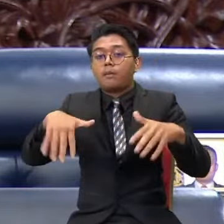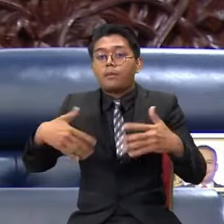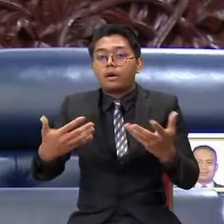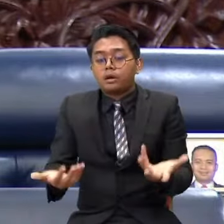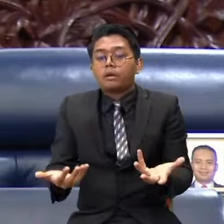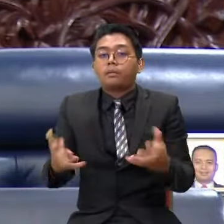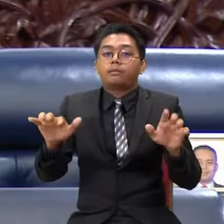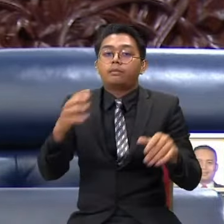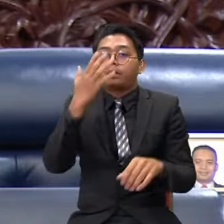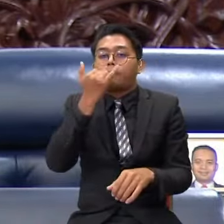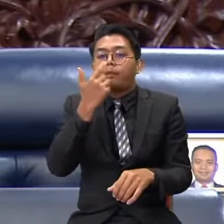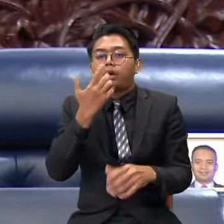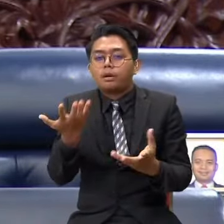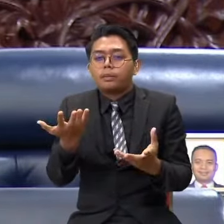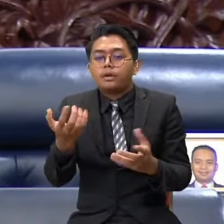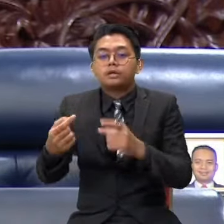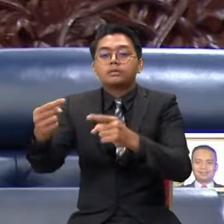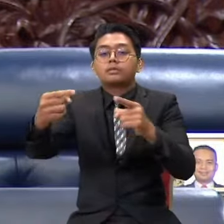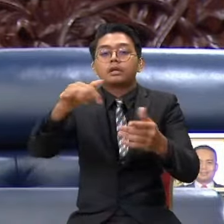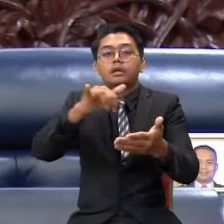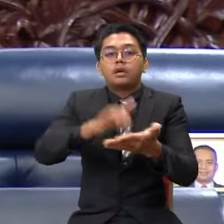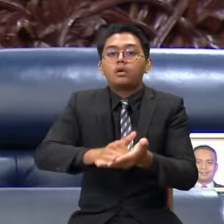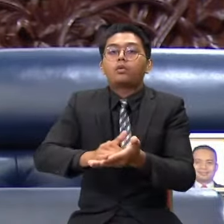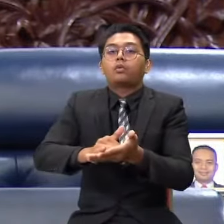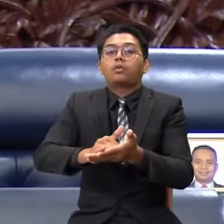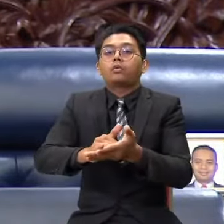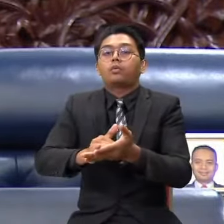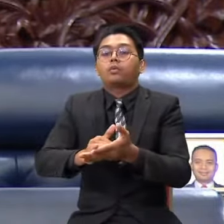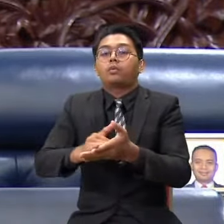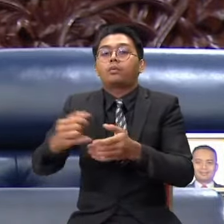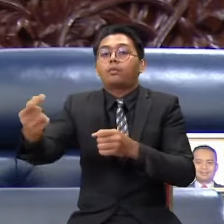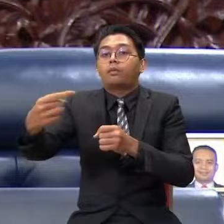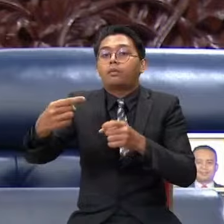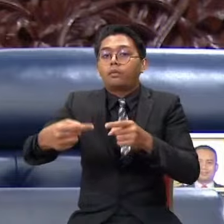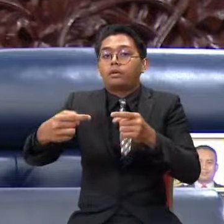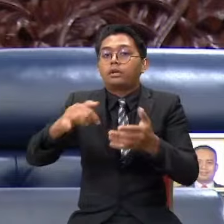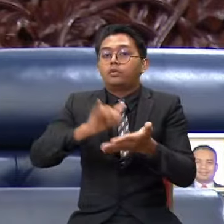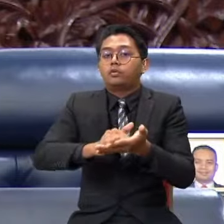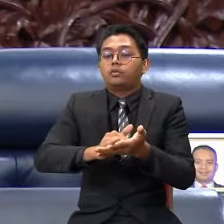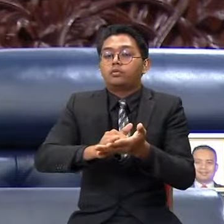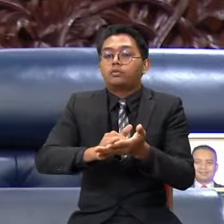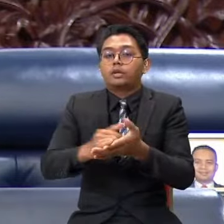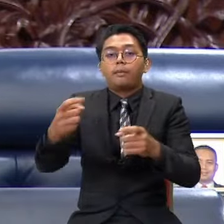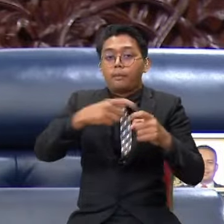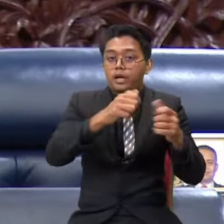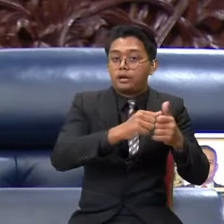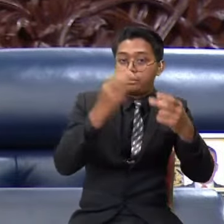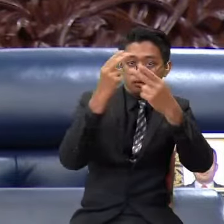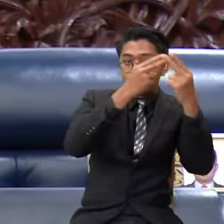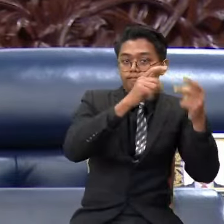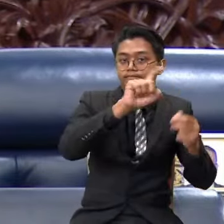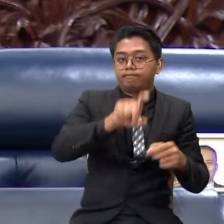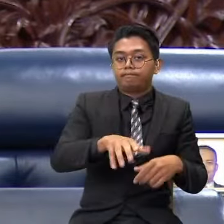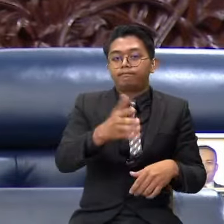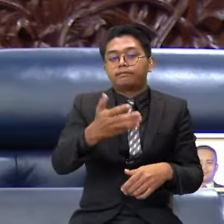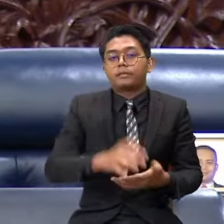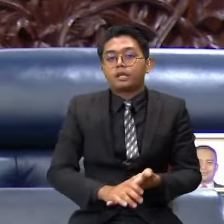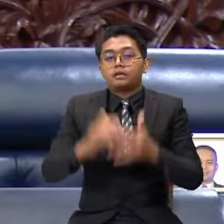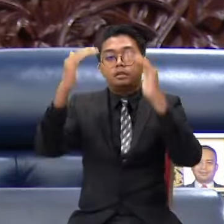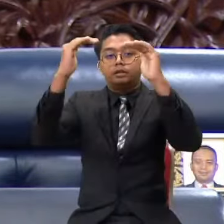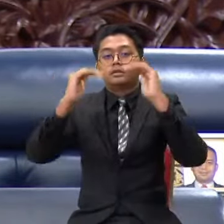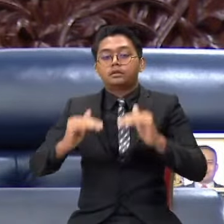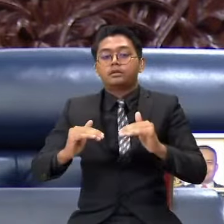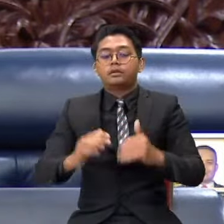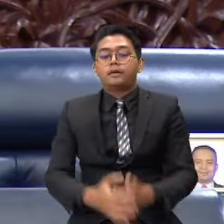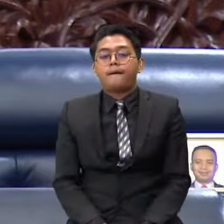Adakah disebabkan oleh mana-mana pendirian politik terutamanya di Timur Tengah Seterusnya saya ingin beralih ke isu